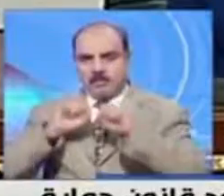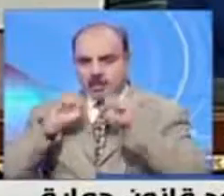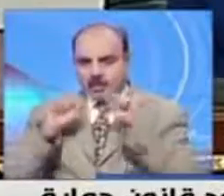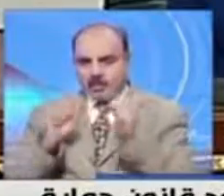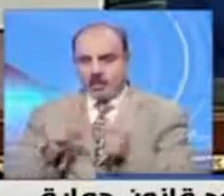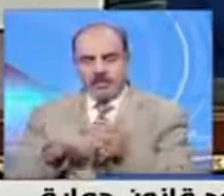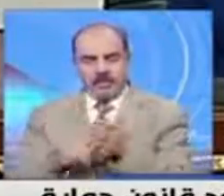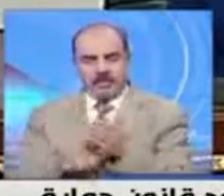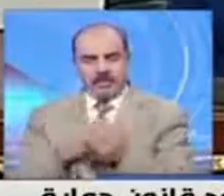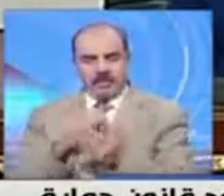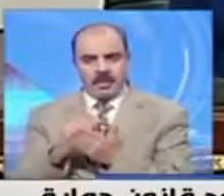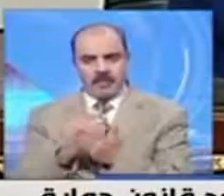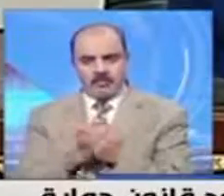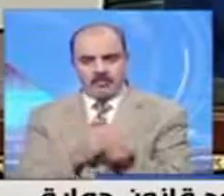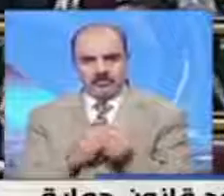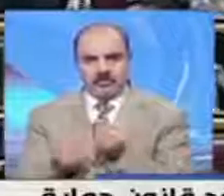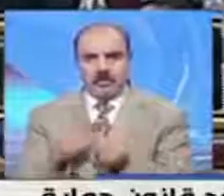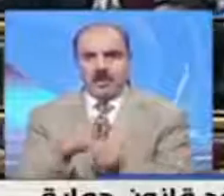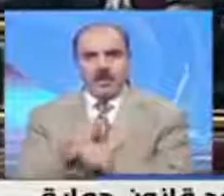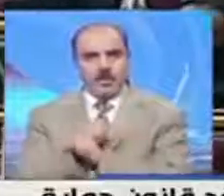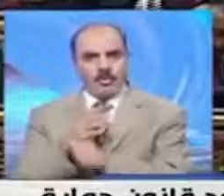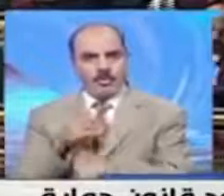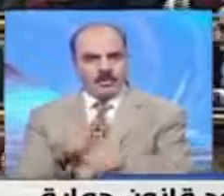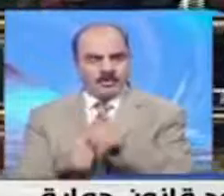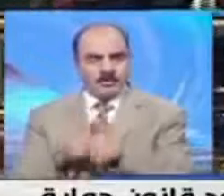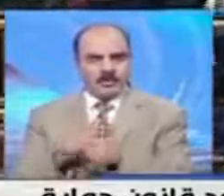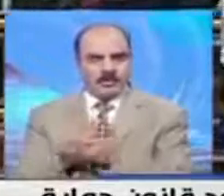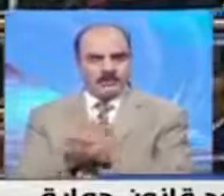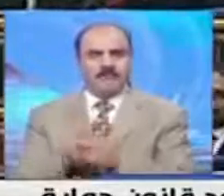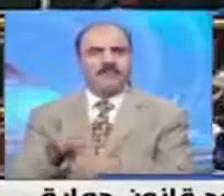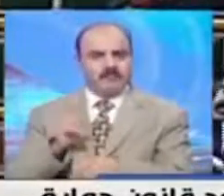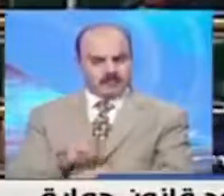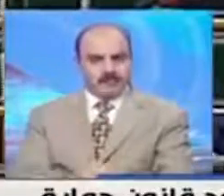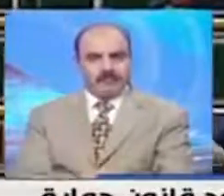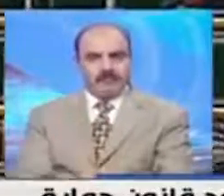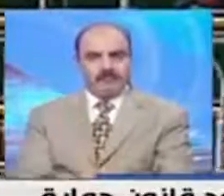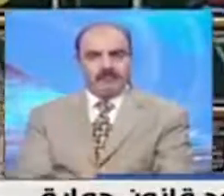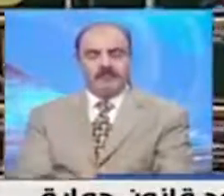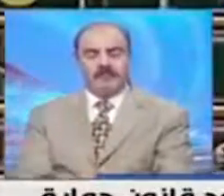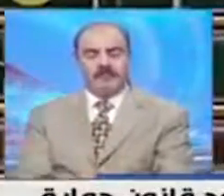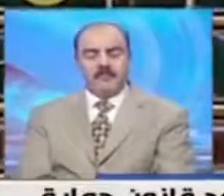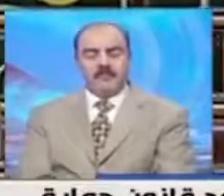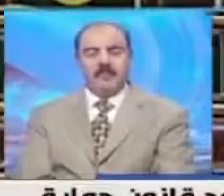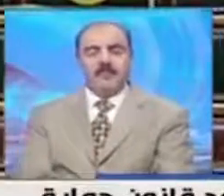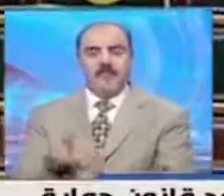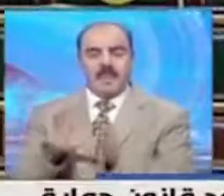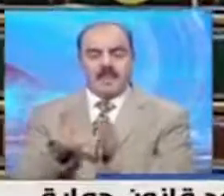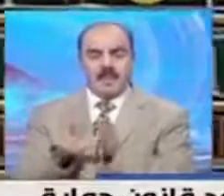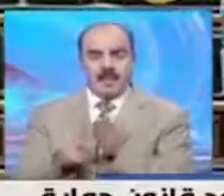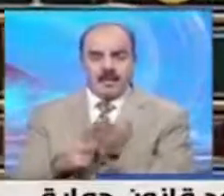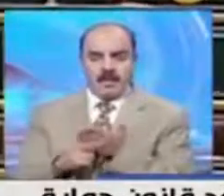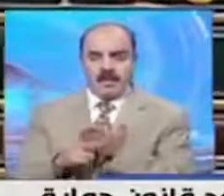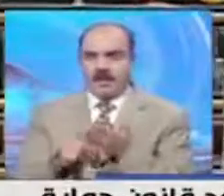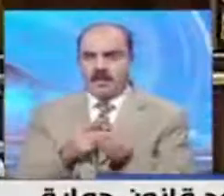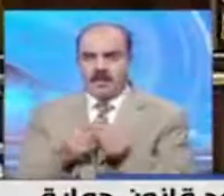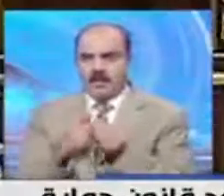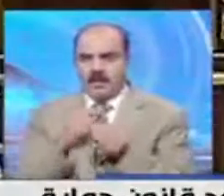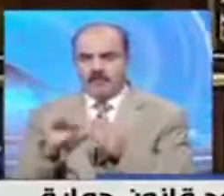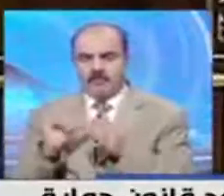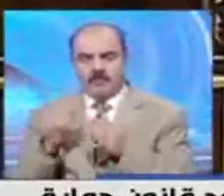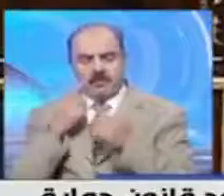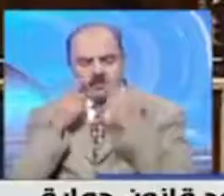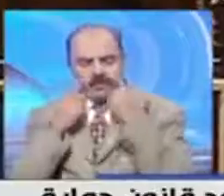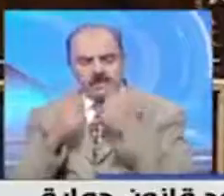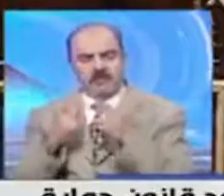الاقتصادي الذي يحد من حوريه المنافسه او الاضرار بها وتبين اللائحه التنفيذيه للقانون العناصر التي